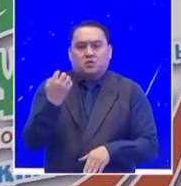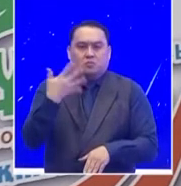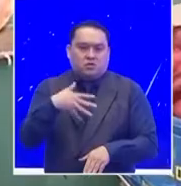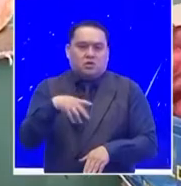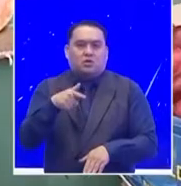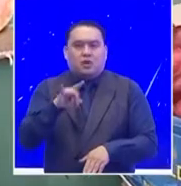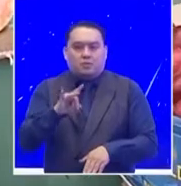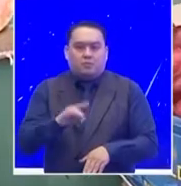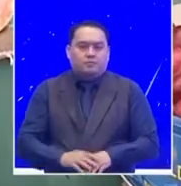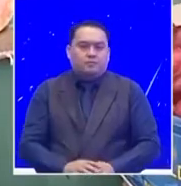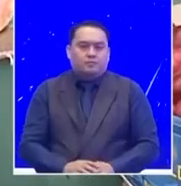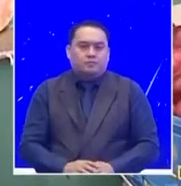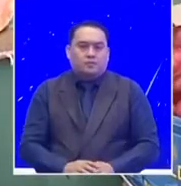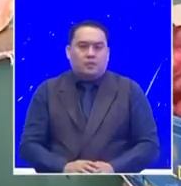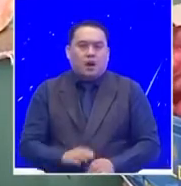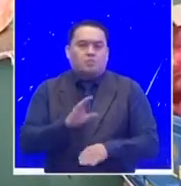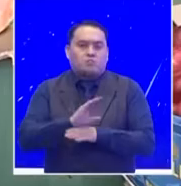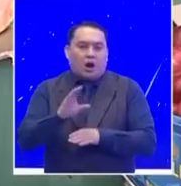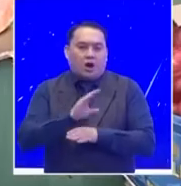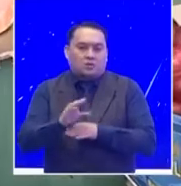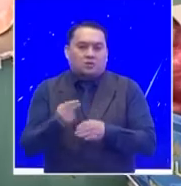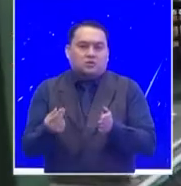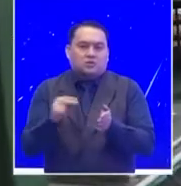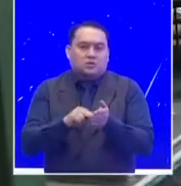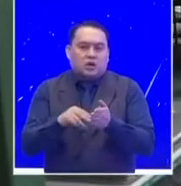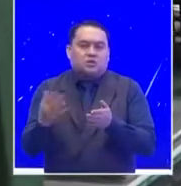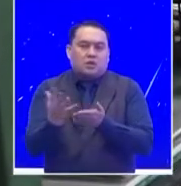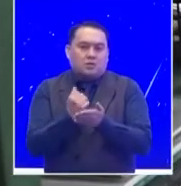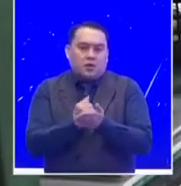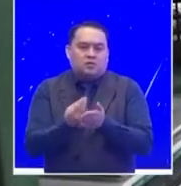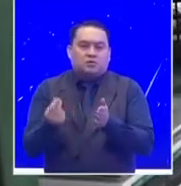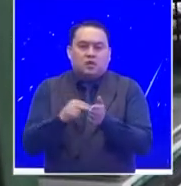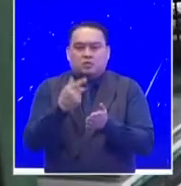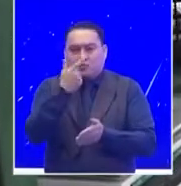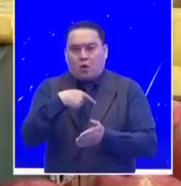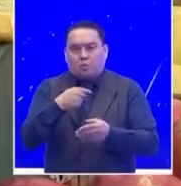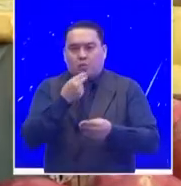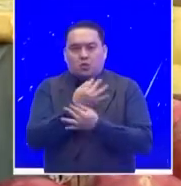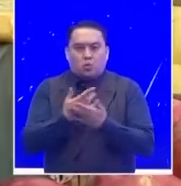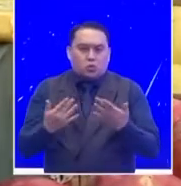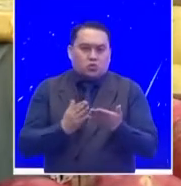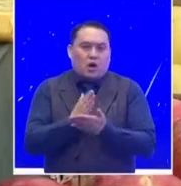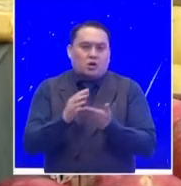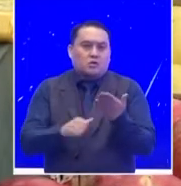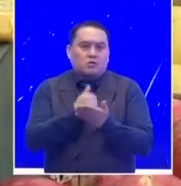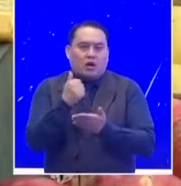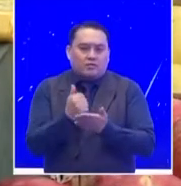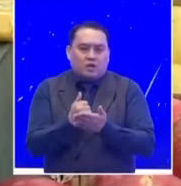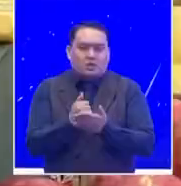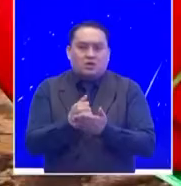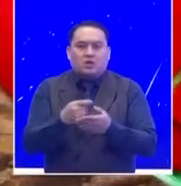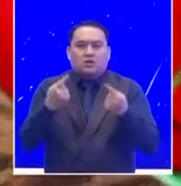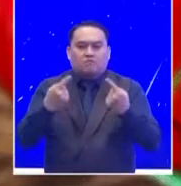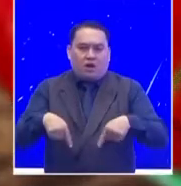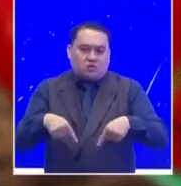400-450 грамм. Без сомнения, производители закладывают цены на энергоресурсы в стоимость своей продукции. Это и служит главной составляющей роста